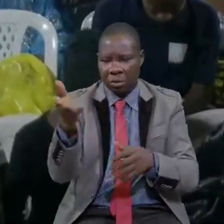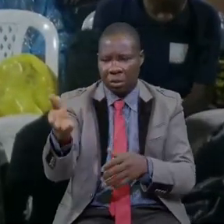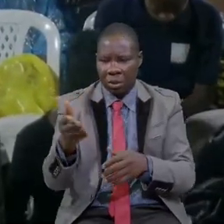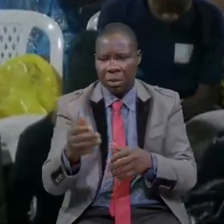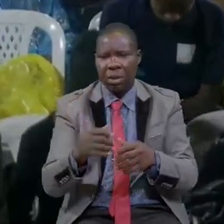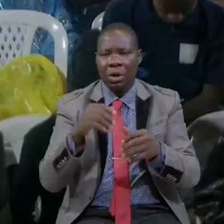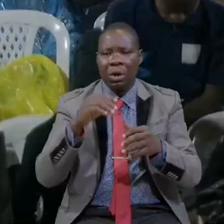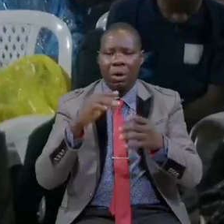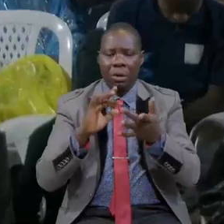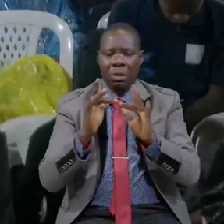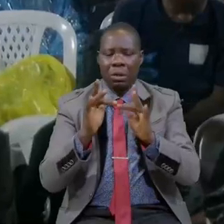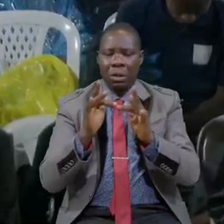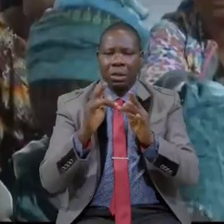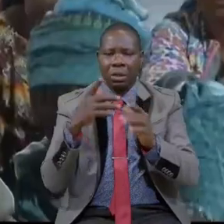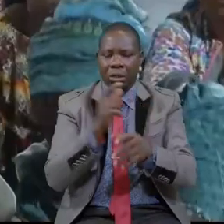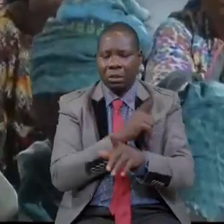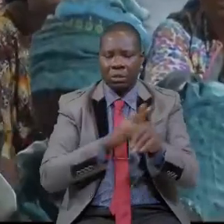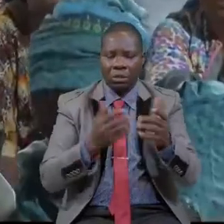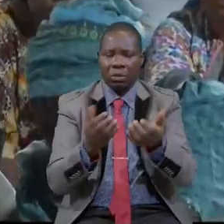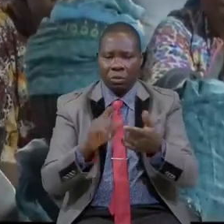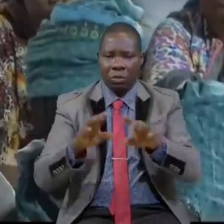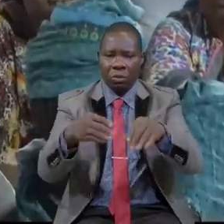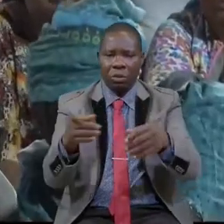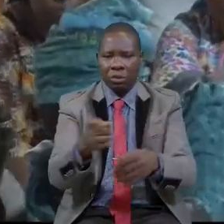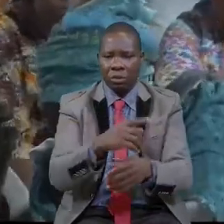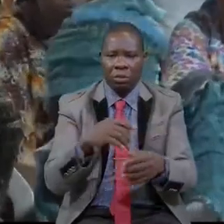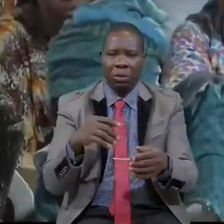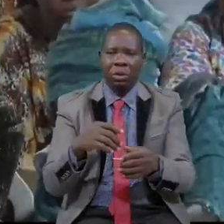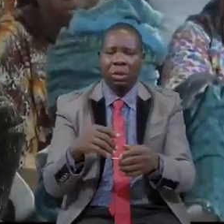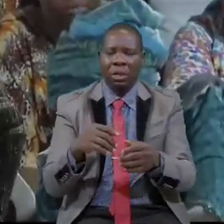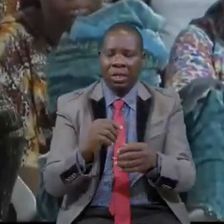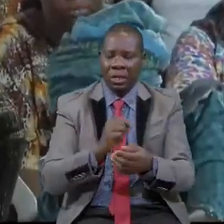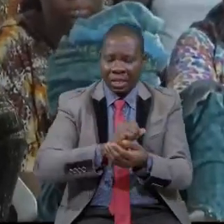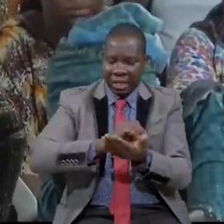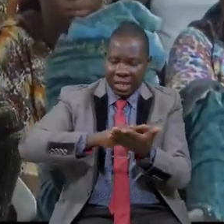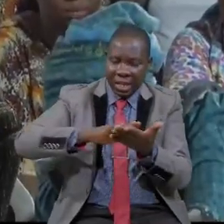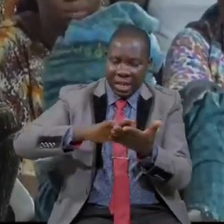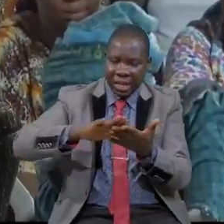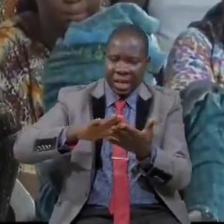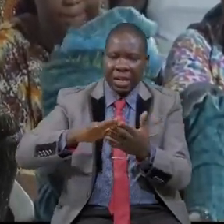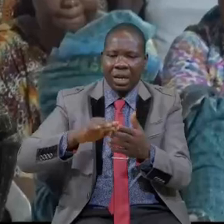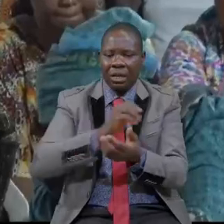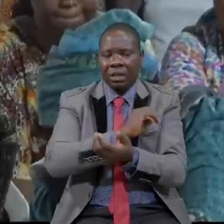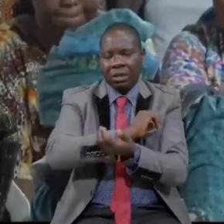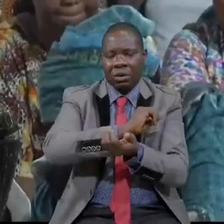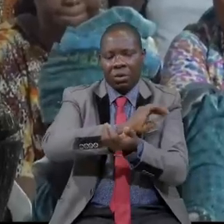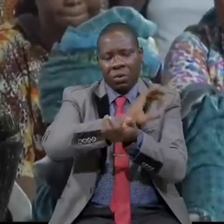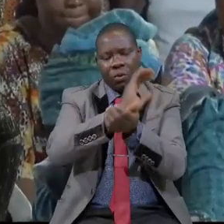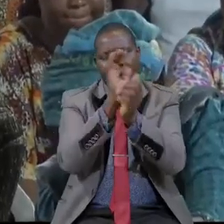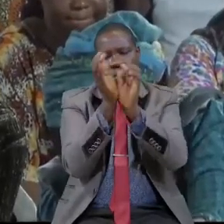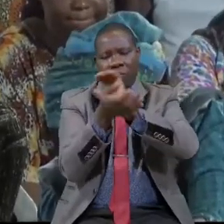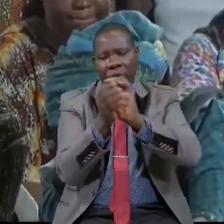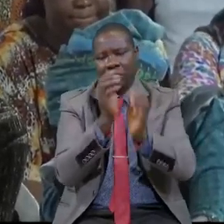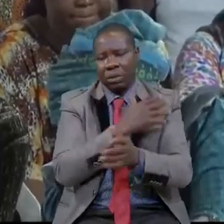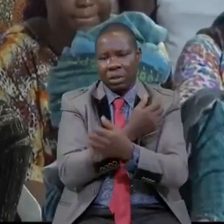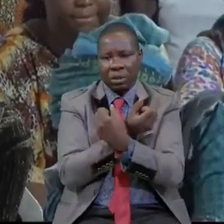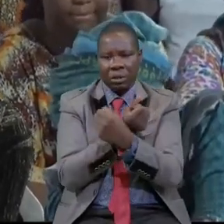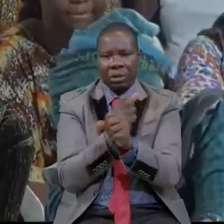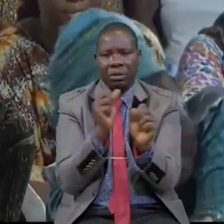là-bas. Dieu veut te donner une conversion claire et le salut